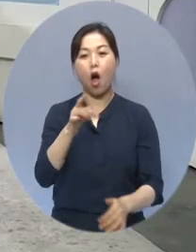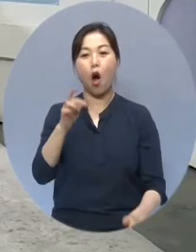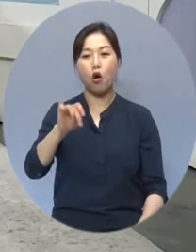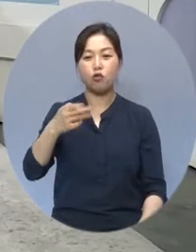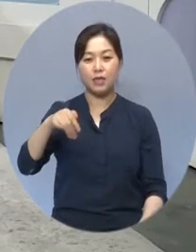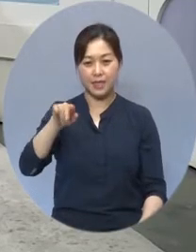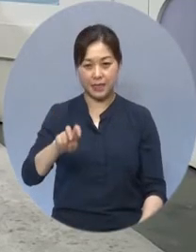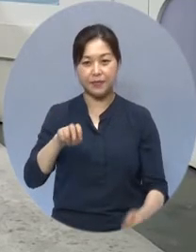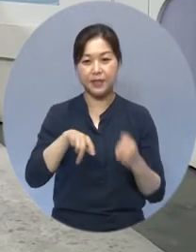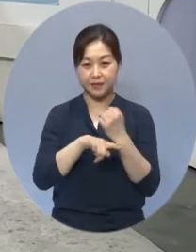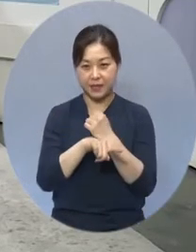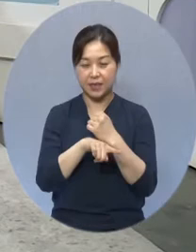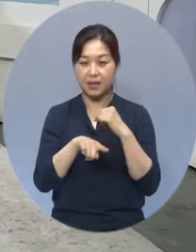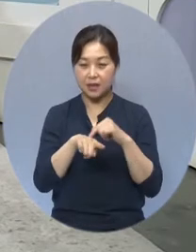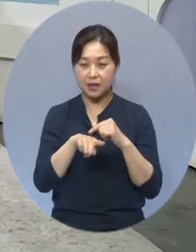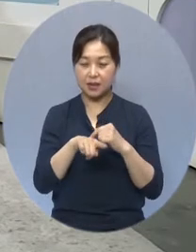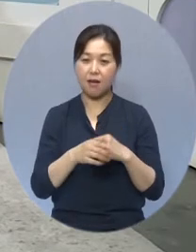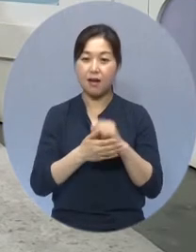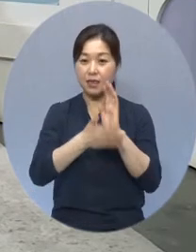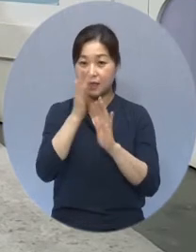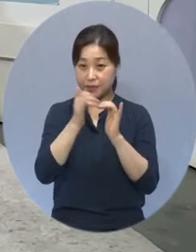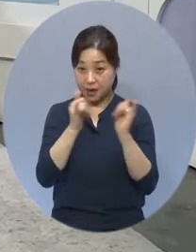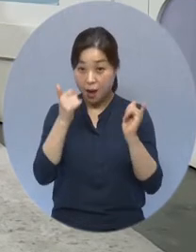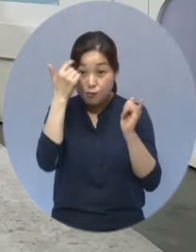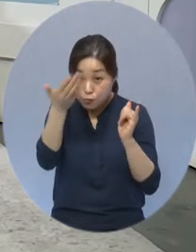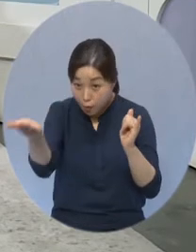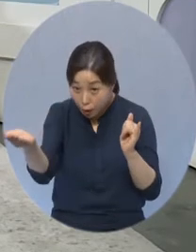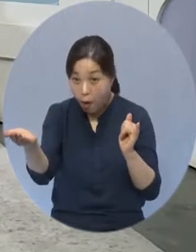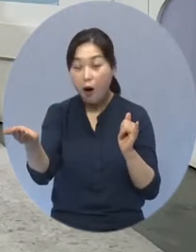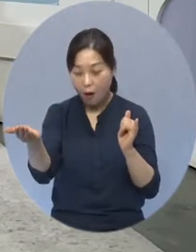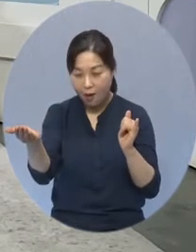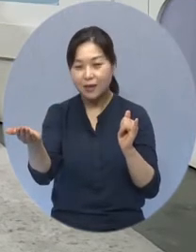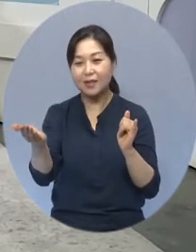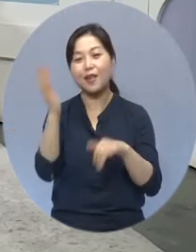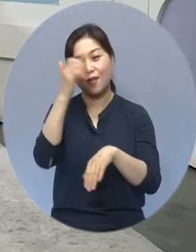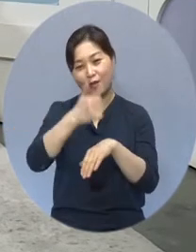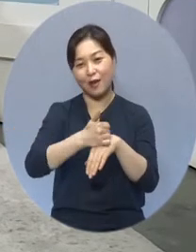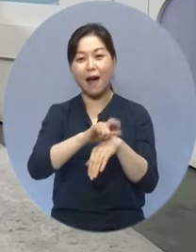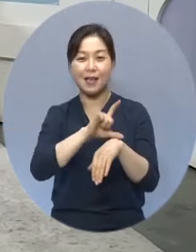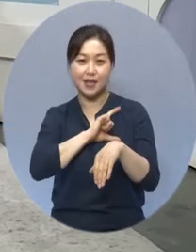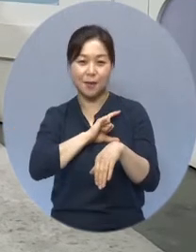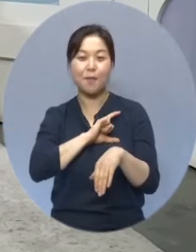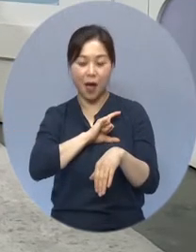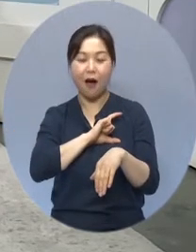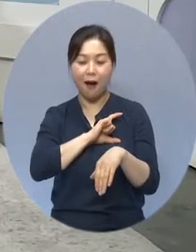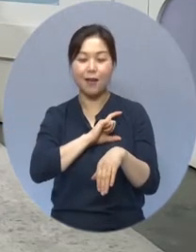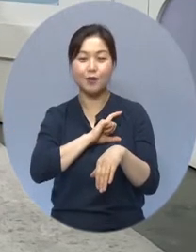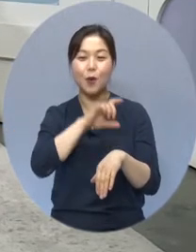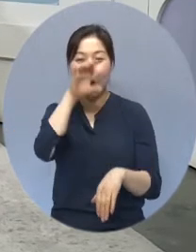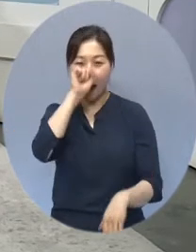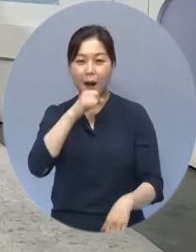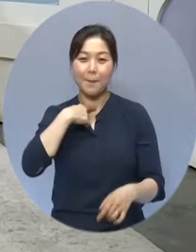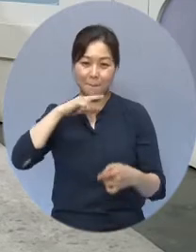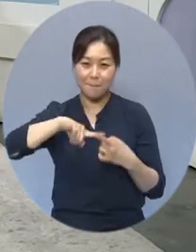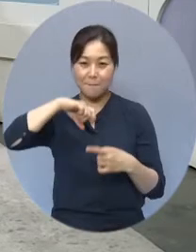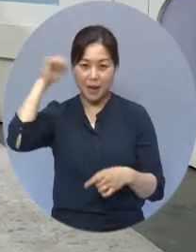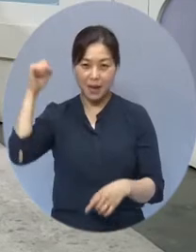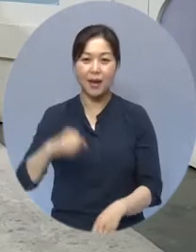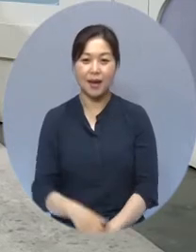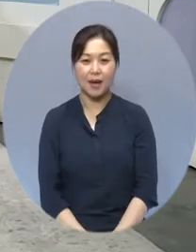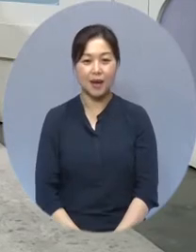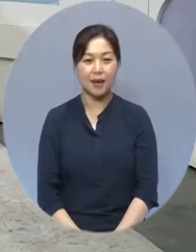시민들한테 공모했는데 그것이 제일 아주 좋은 이름으로 이렇게 됐어요. 예. 아, 그렇습니까. 예. 앞으로는